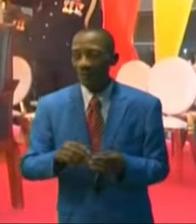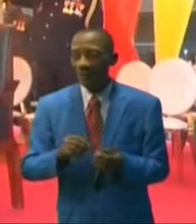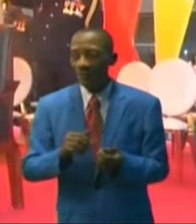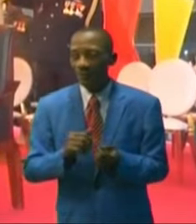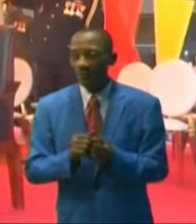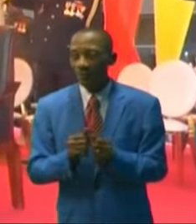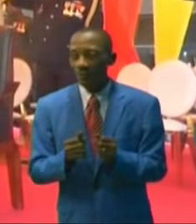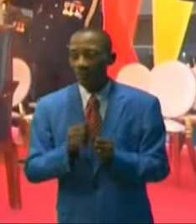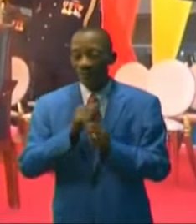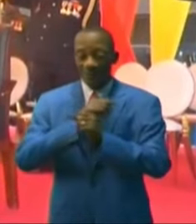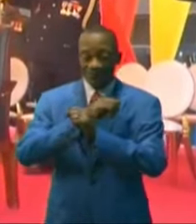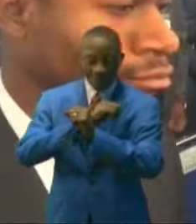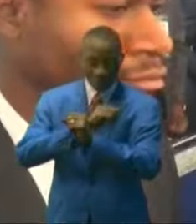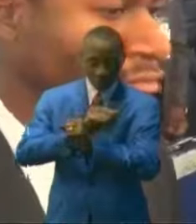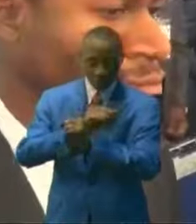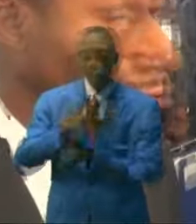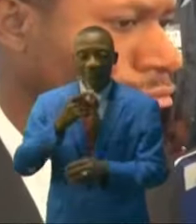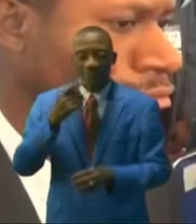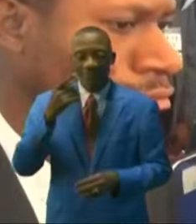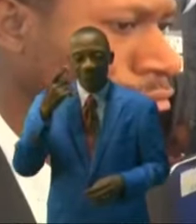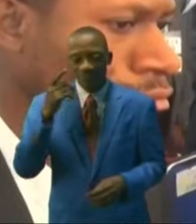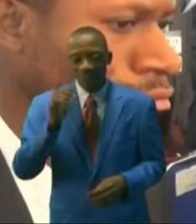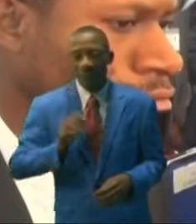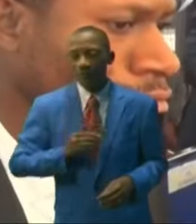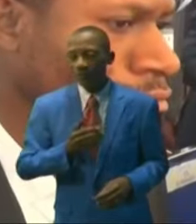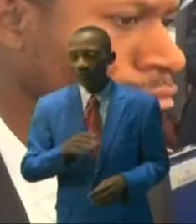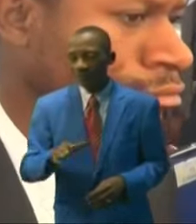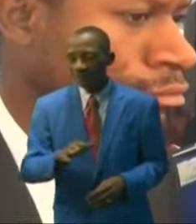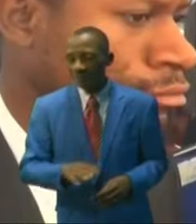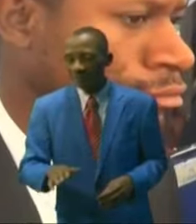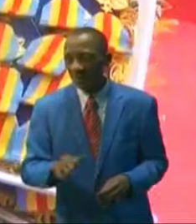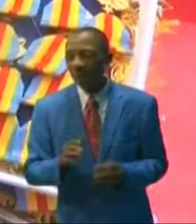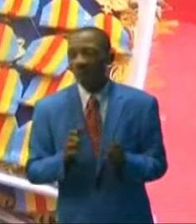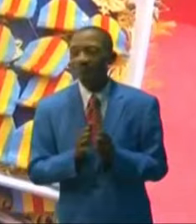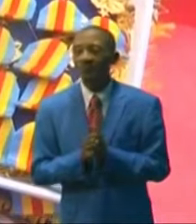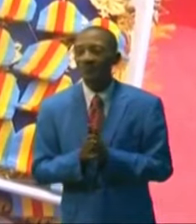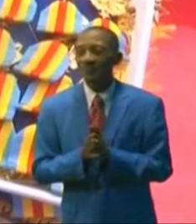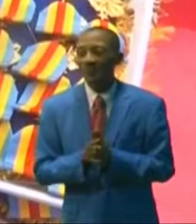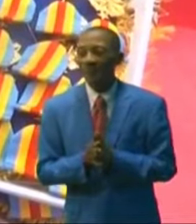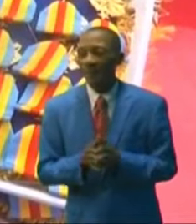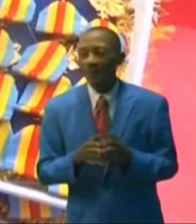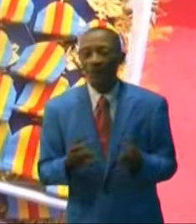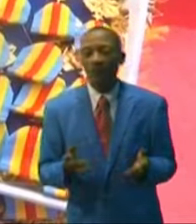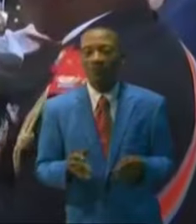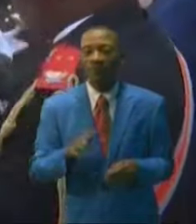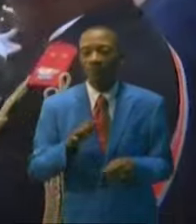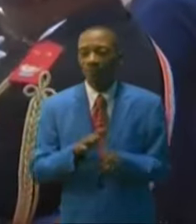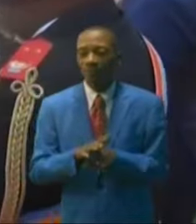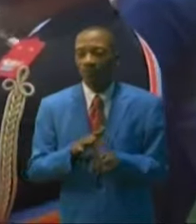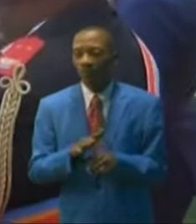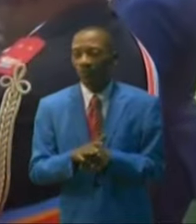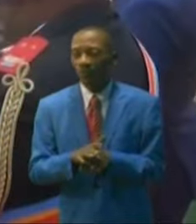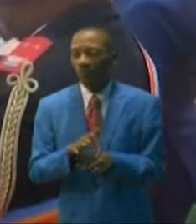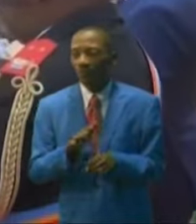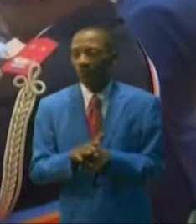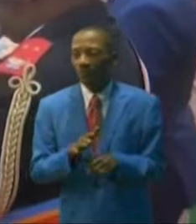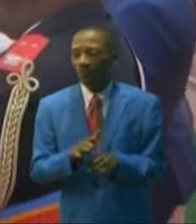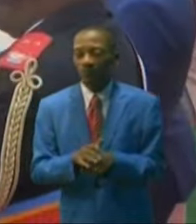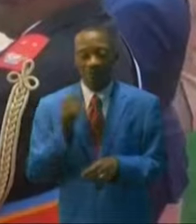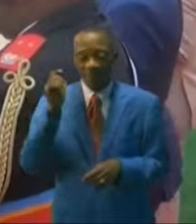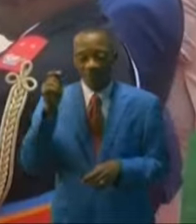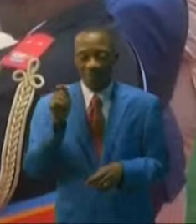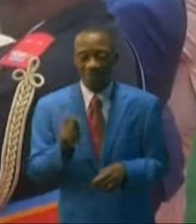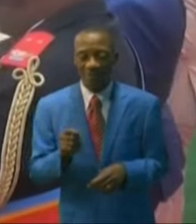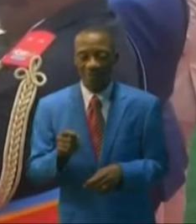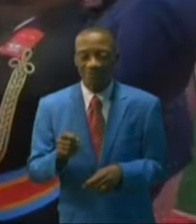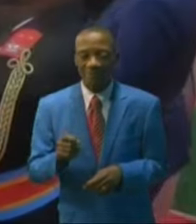services rendus à la République démocratique du Congo, cas de l'ONG de développement Tegra, qui œuvrent dans le secteur sanitaire, éducatif